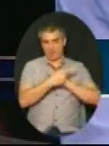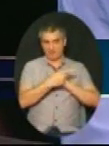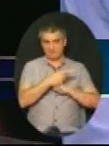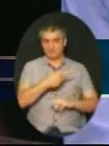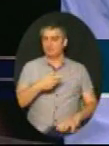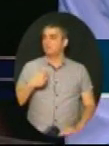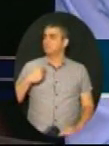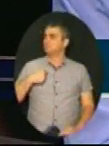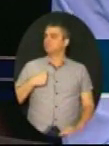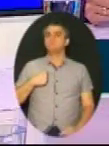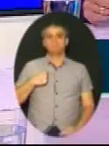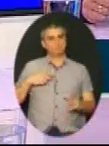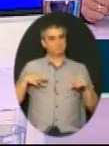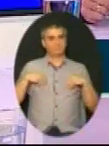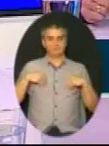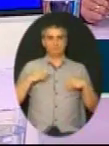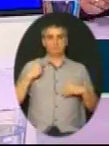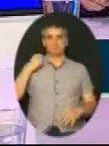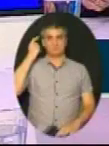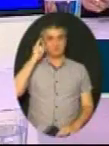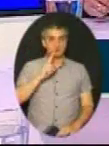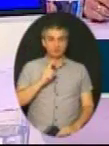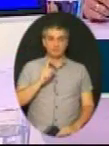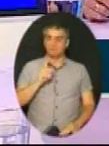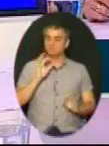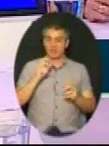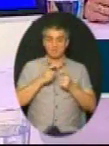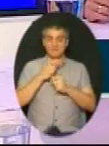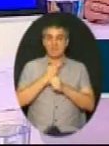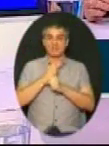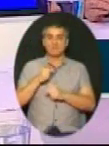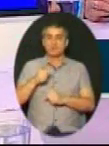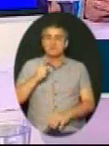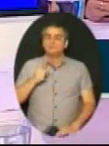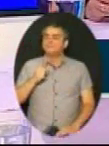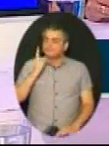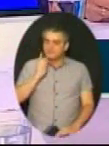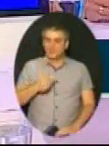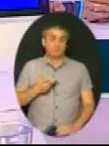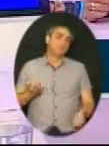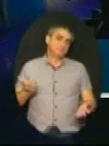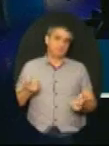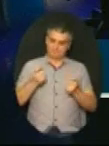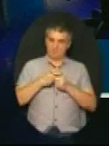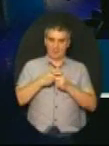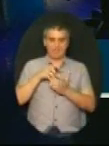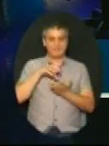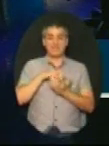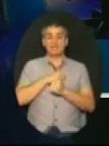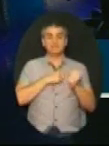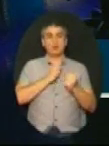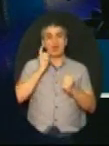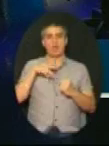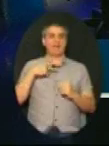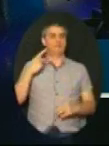אני לגמרי מסכים. אני חושב שבאמת מפלגת העבודה צריכה להעמיד, זאת אומרת, מפלגה שמרכז שמאל